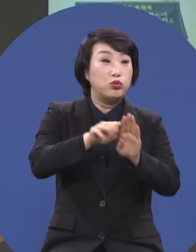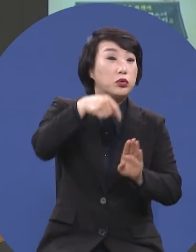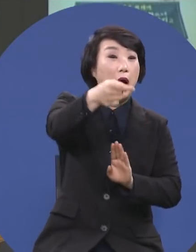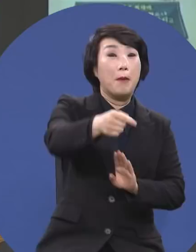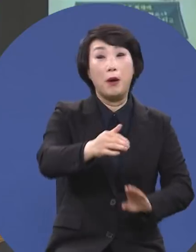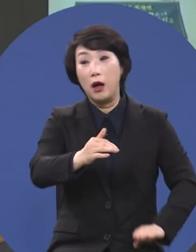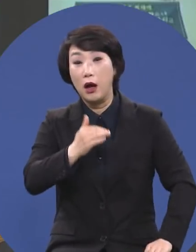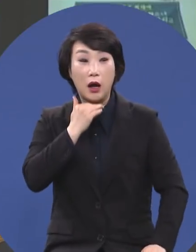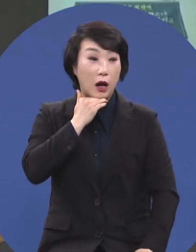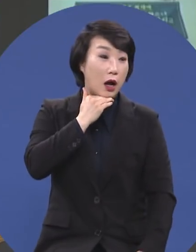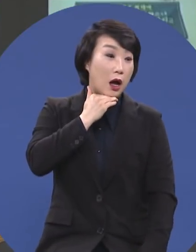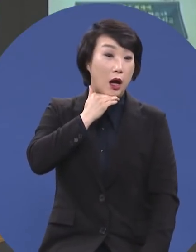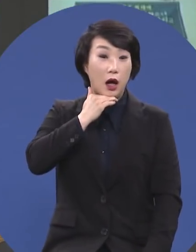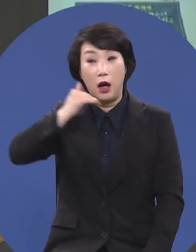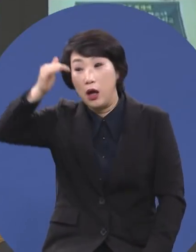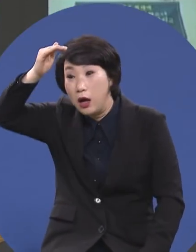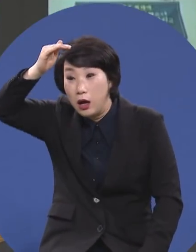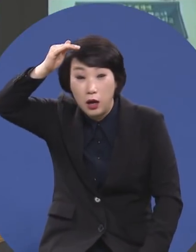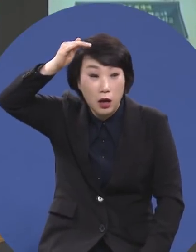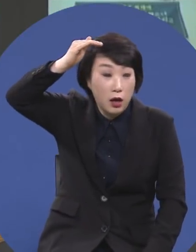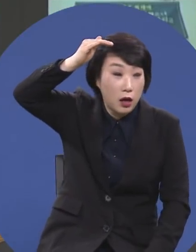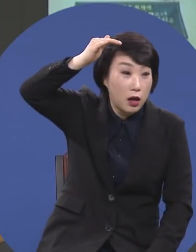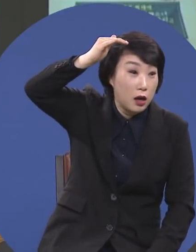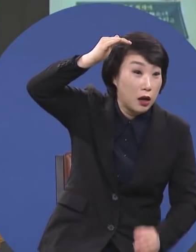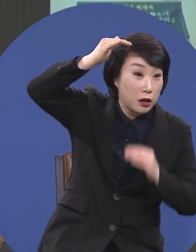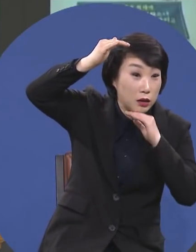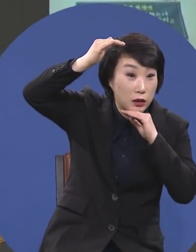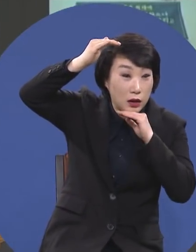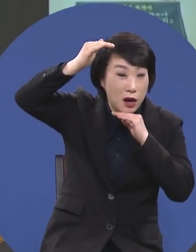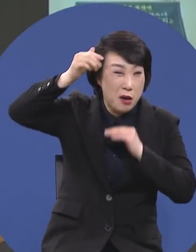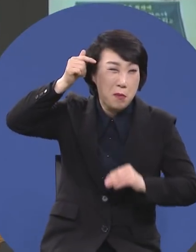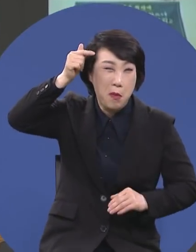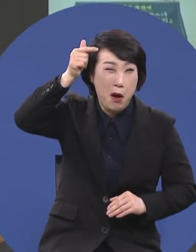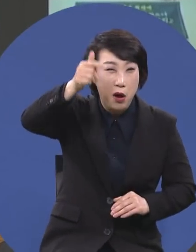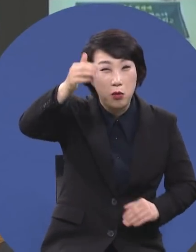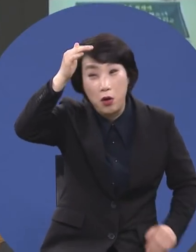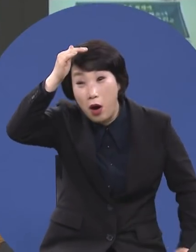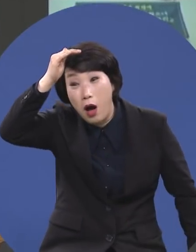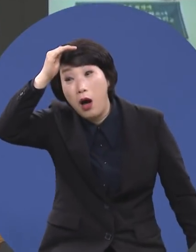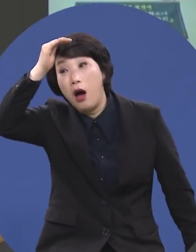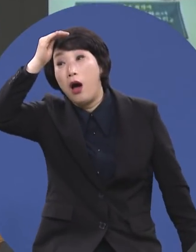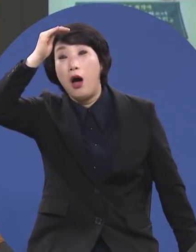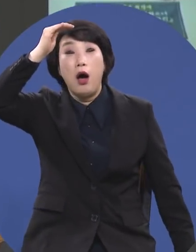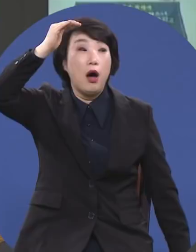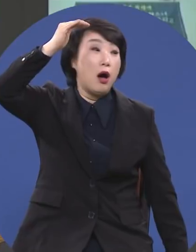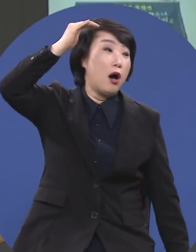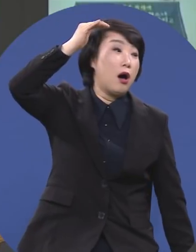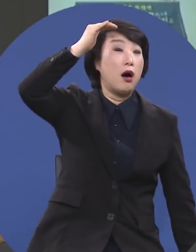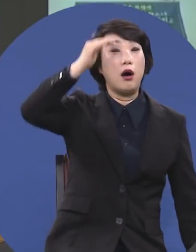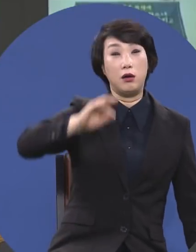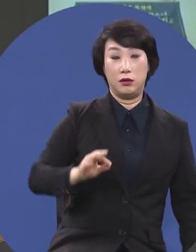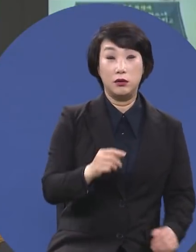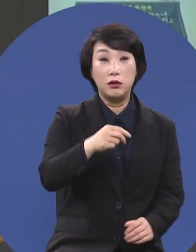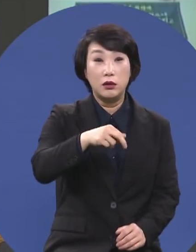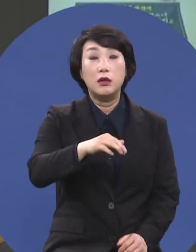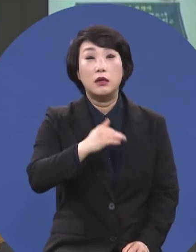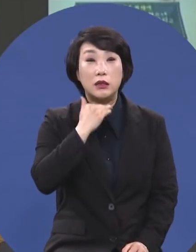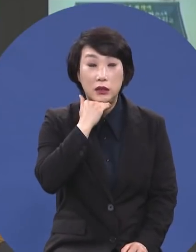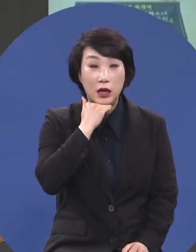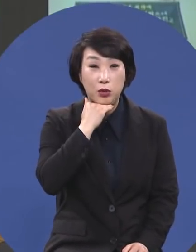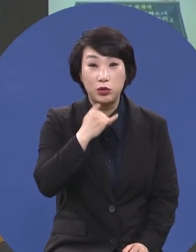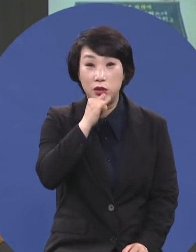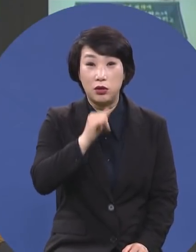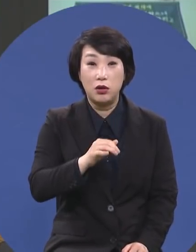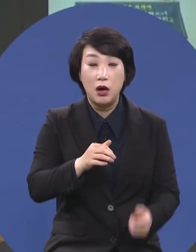가서 기다리고 있습니다. 먼 데를 보고 기다리고 있어. 탕자가 돌아올 만한 길을